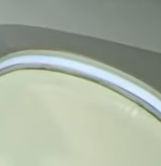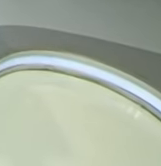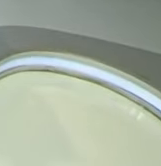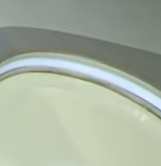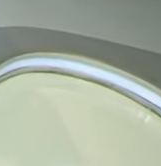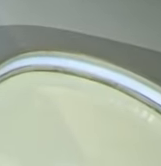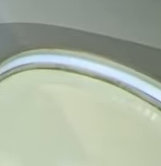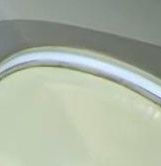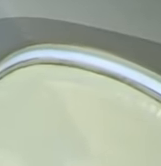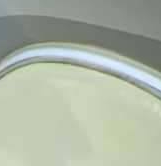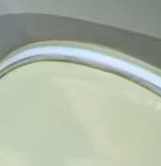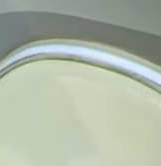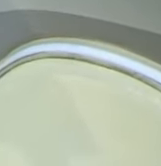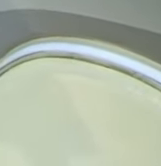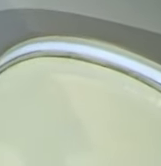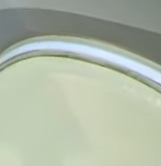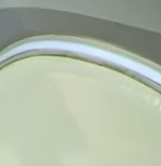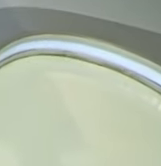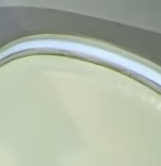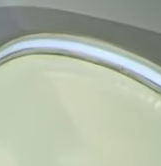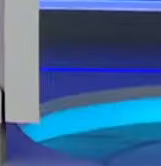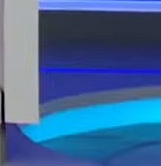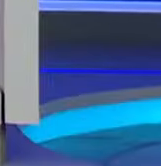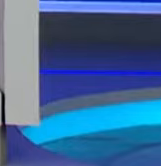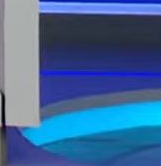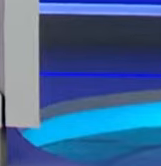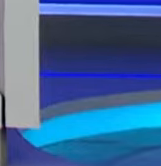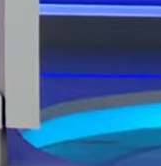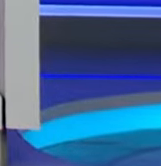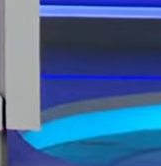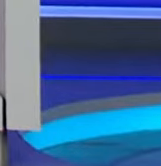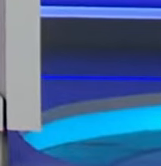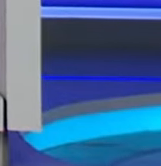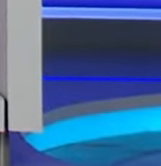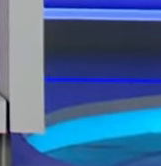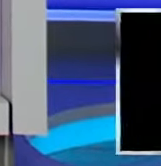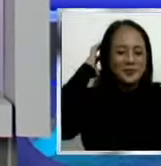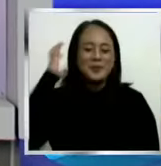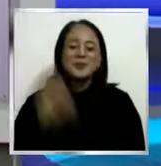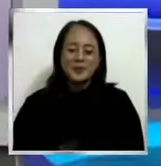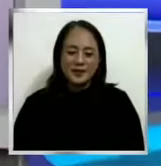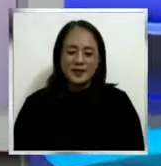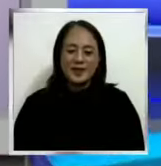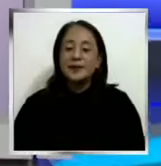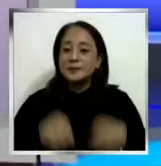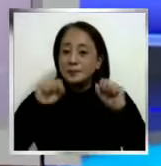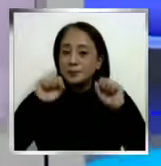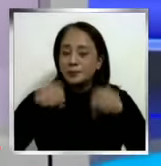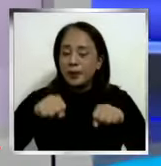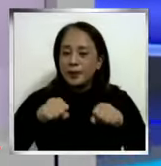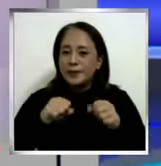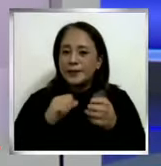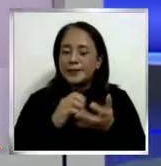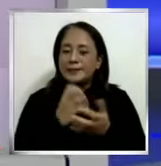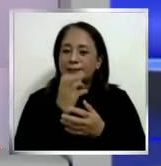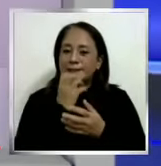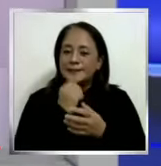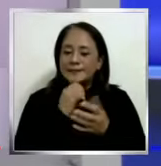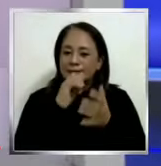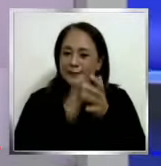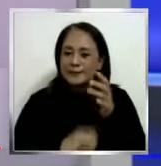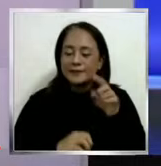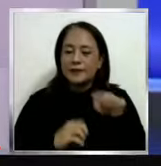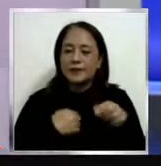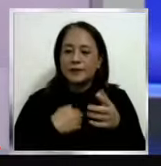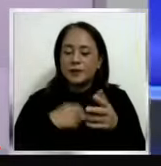Magandang gabi po, Luzon, Visayas at Mindanao. Posibleng makamenos gastos ang mga commuter sa rekomendasyong